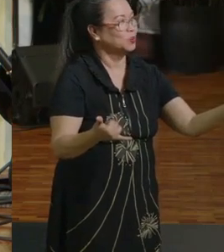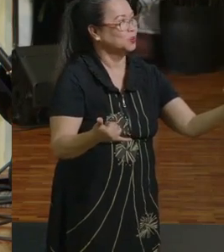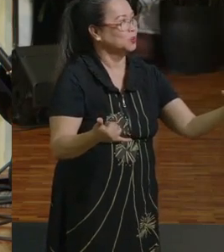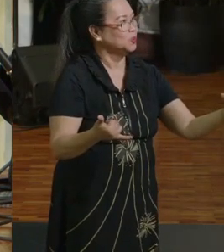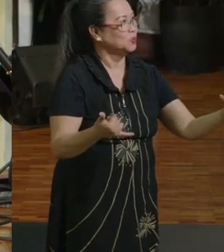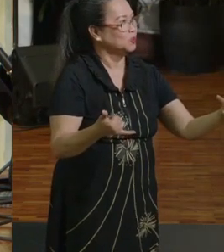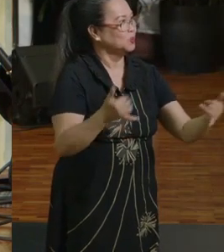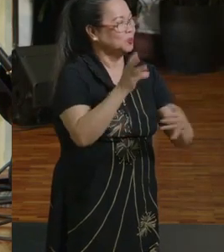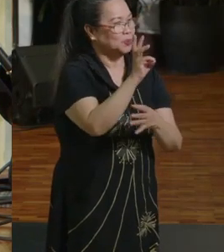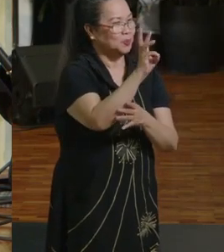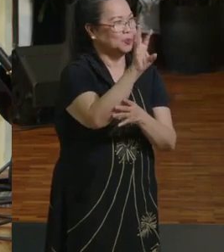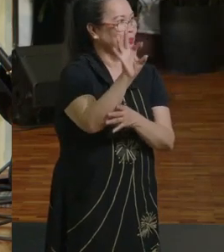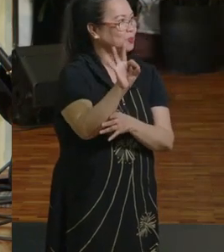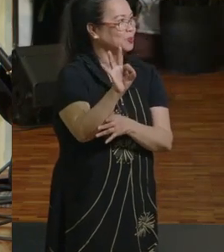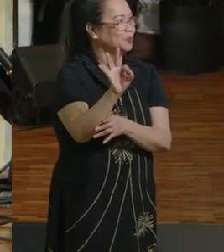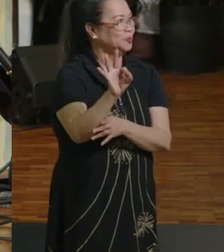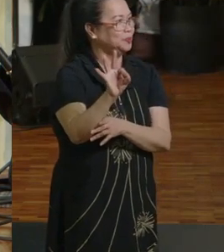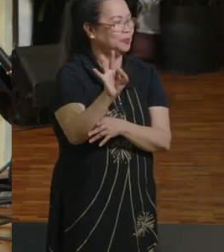16:9,